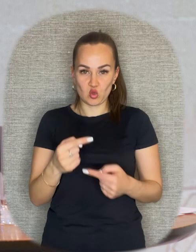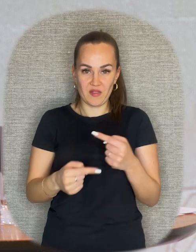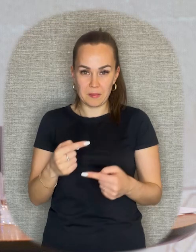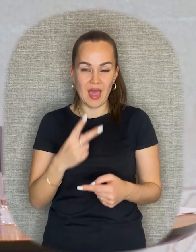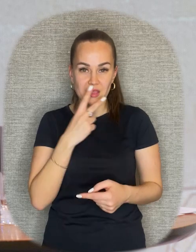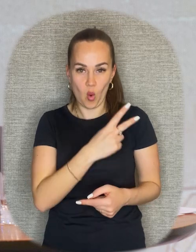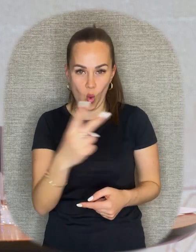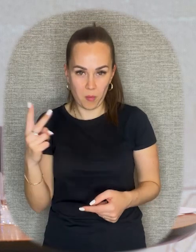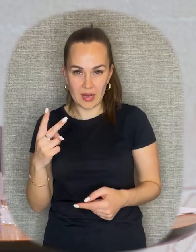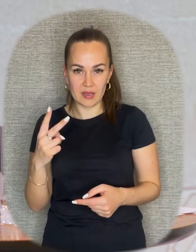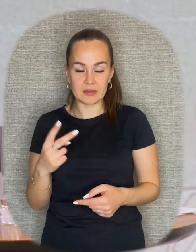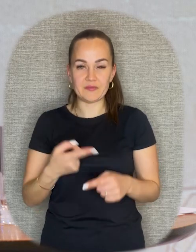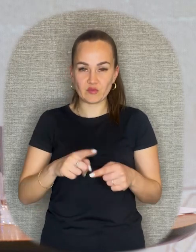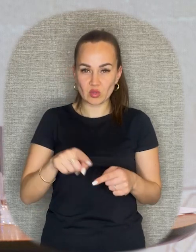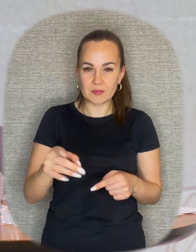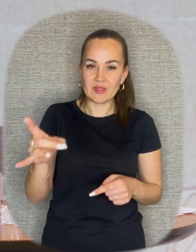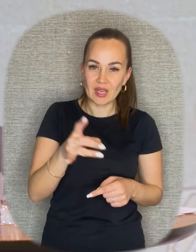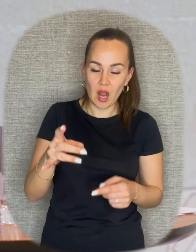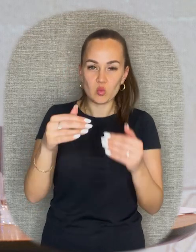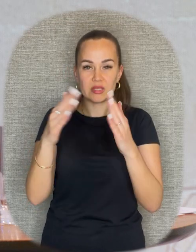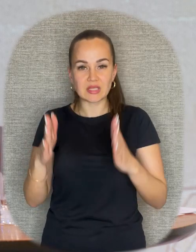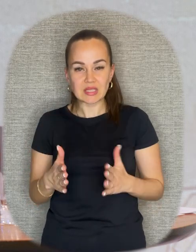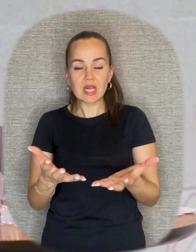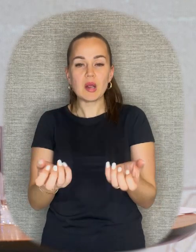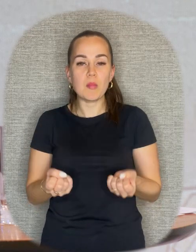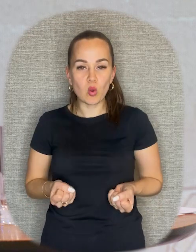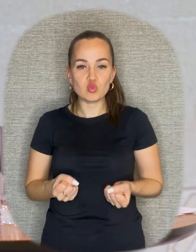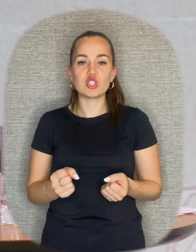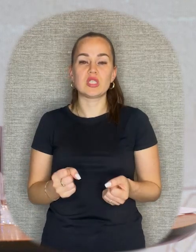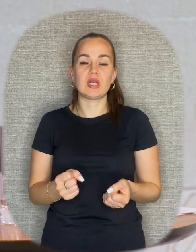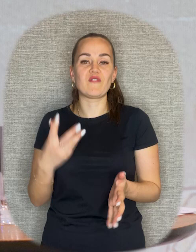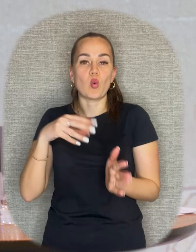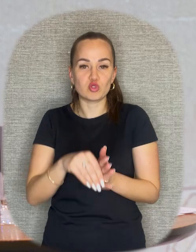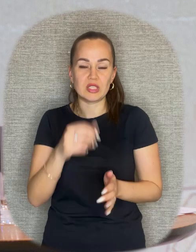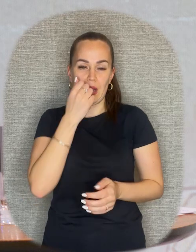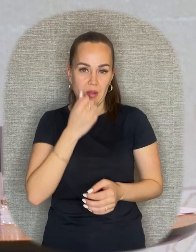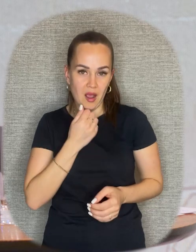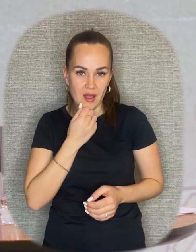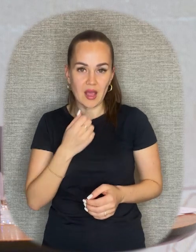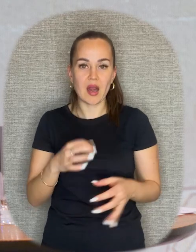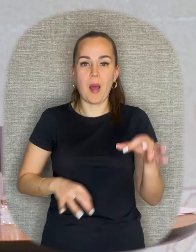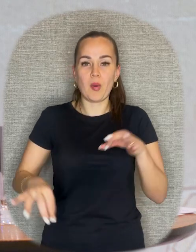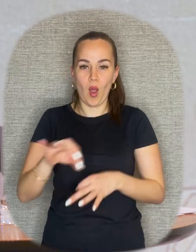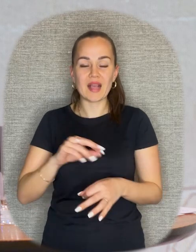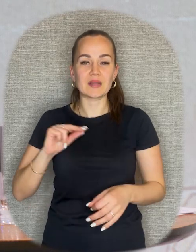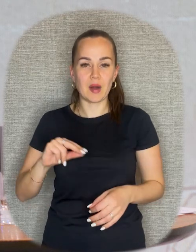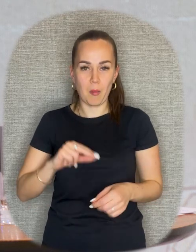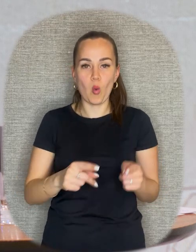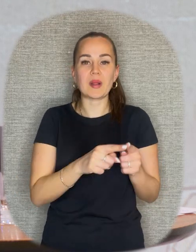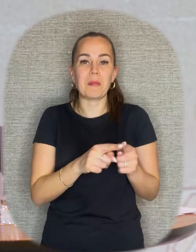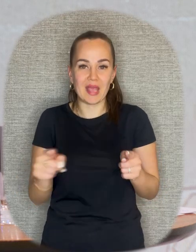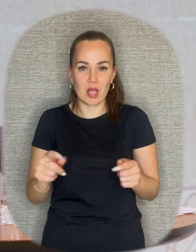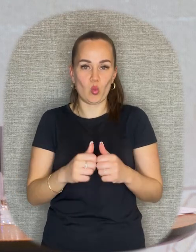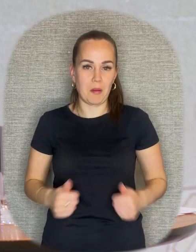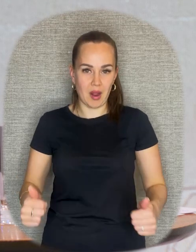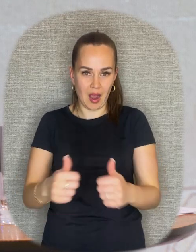вами не всегда знаем и не всегда понимаем осознаём что э вот современный облик эти районы